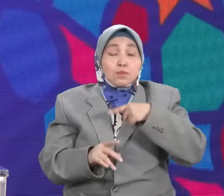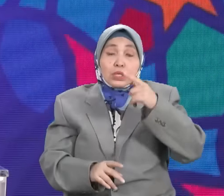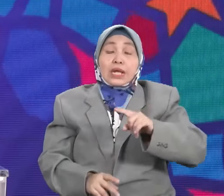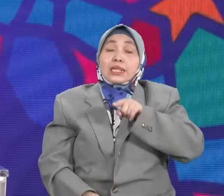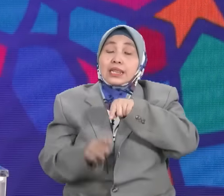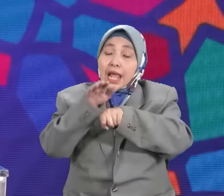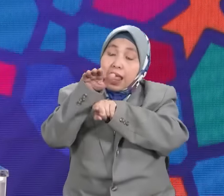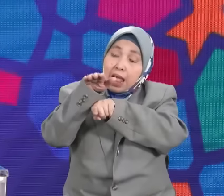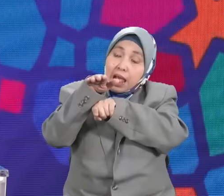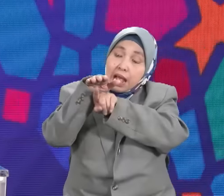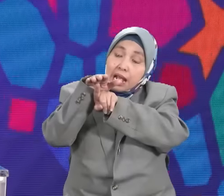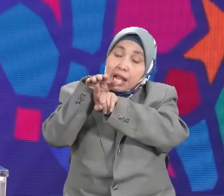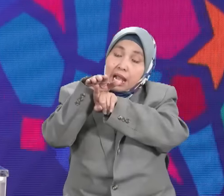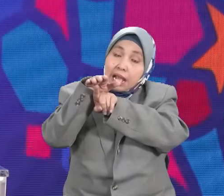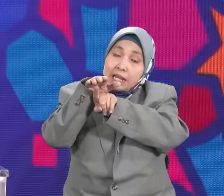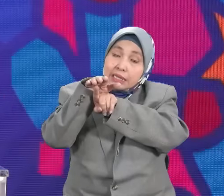lidah kita kan